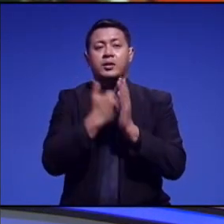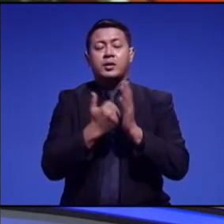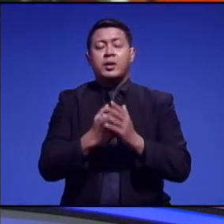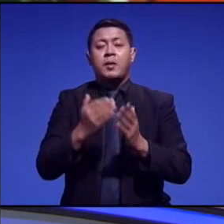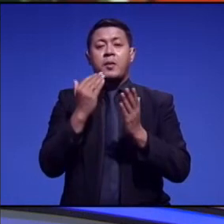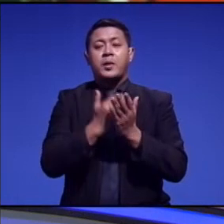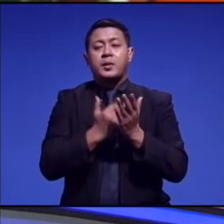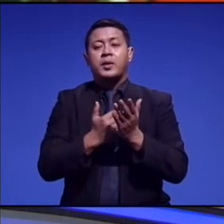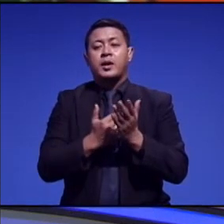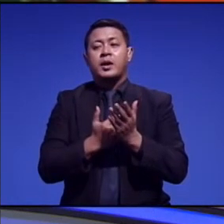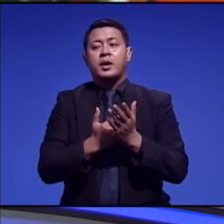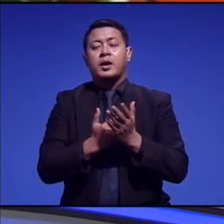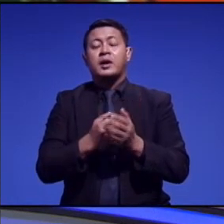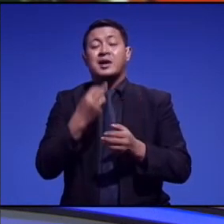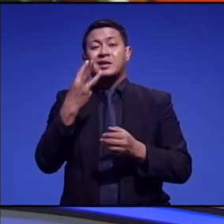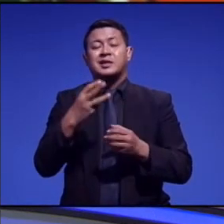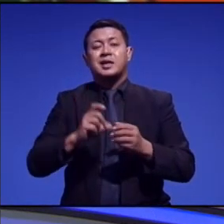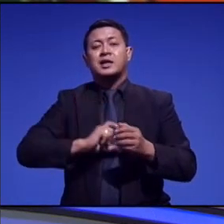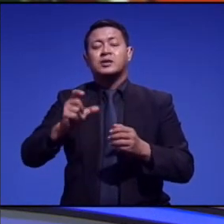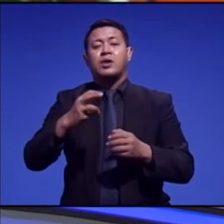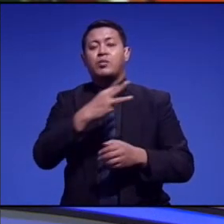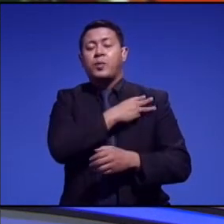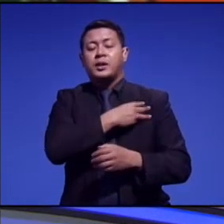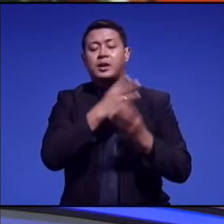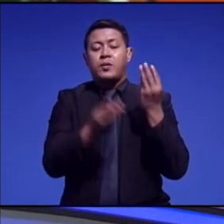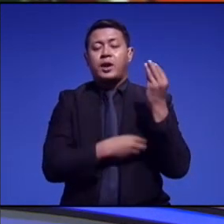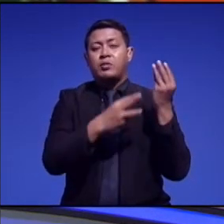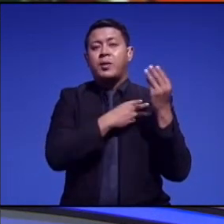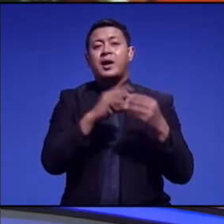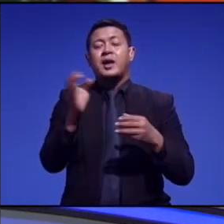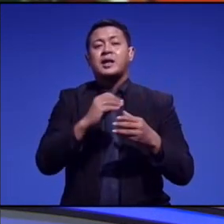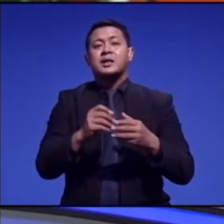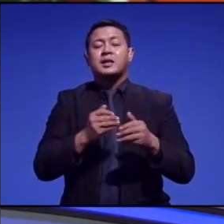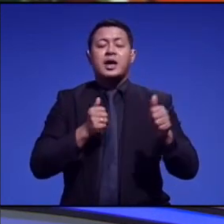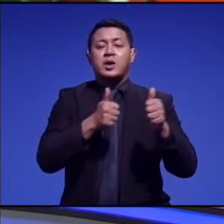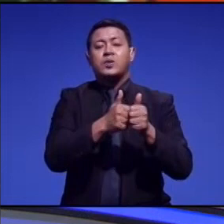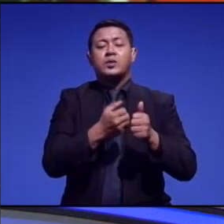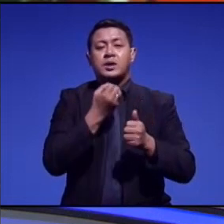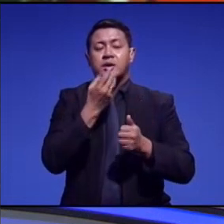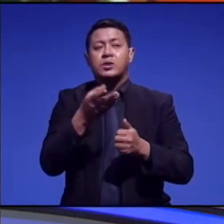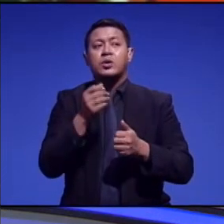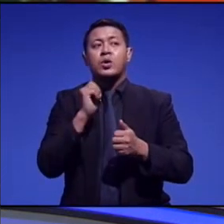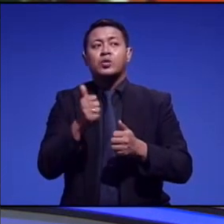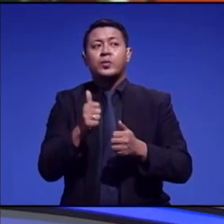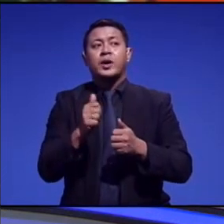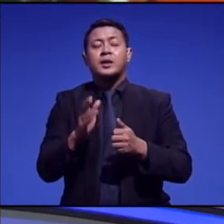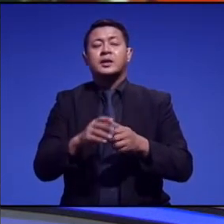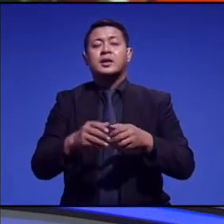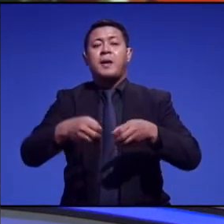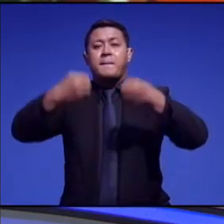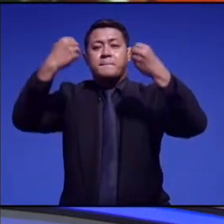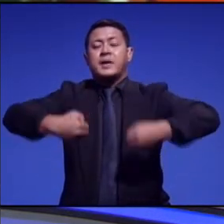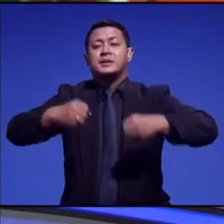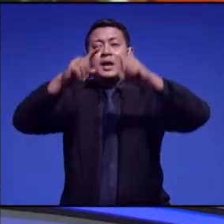Penertiban dilakukan karena ketiga pasangan calon bupati dan wakil bupati tidak menggubris imbauan Bawaslu agar tidak memasang